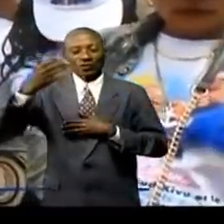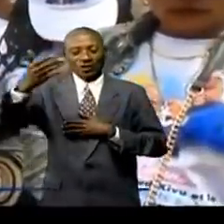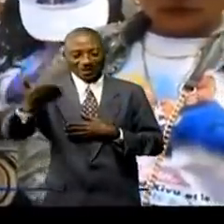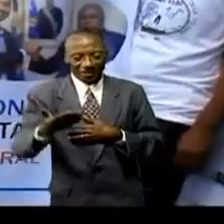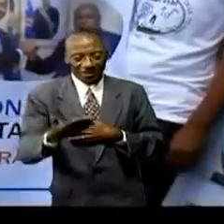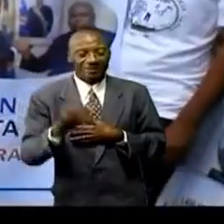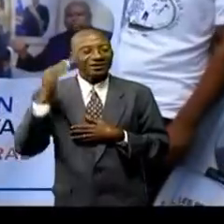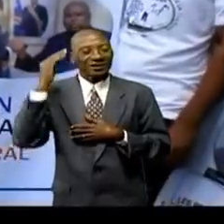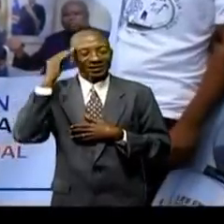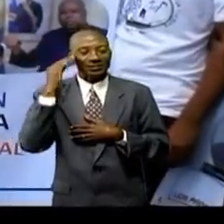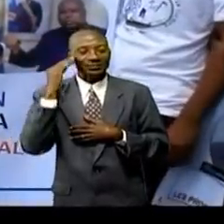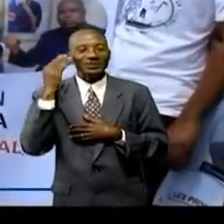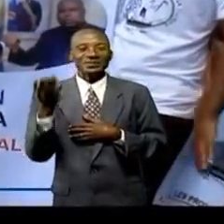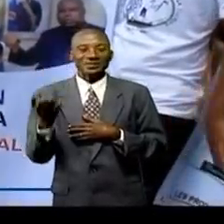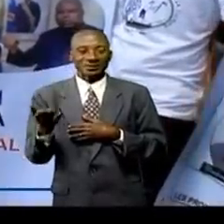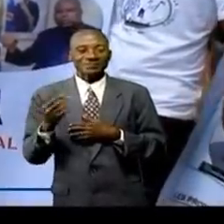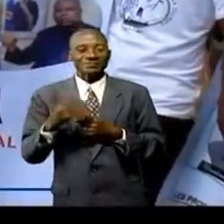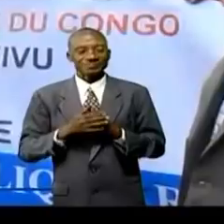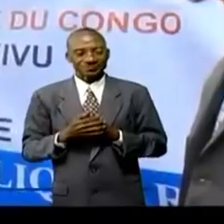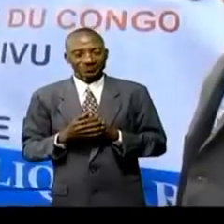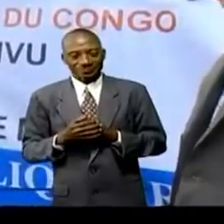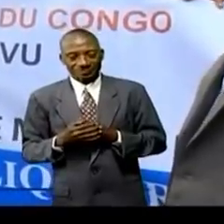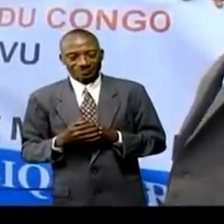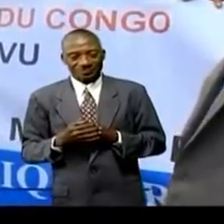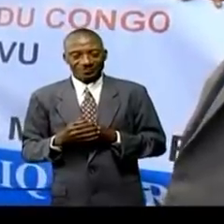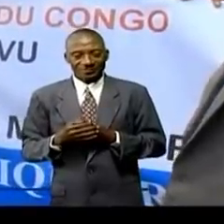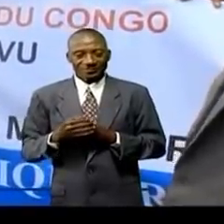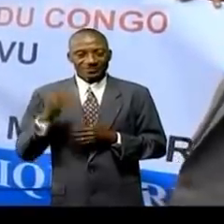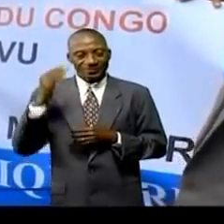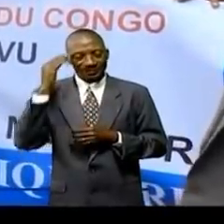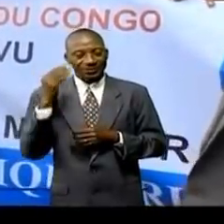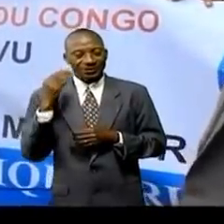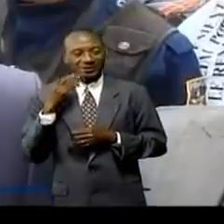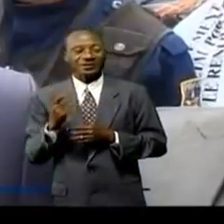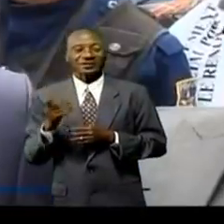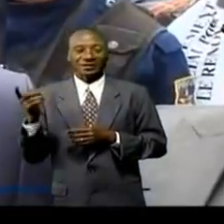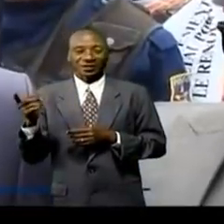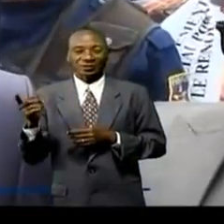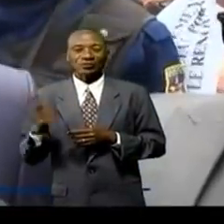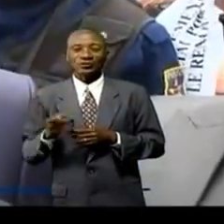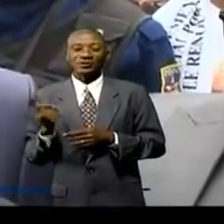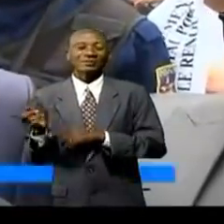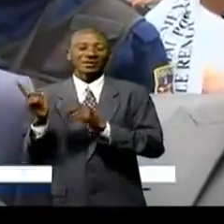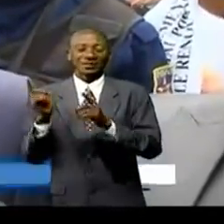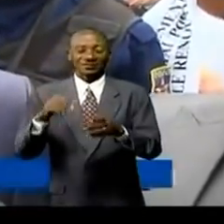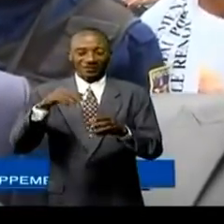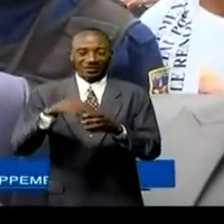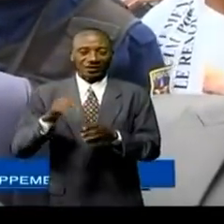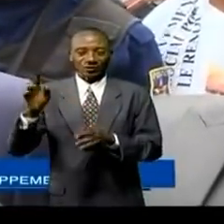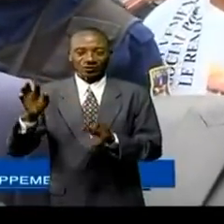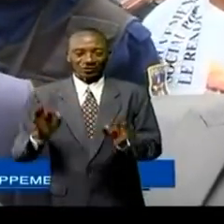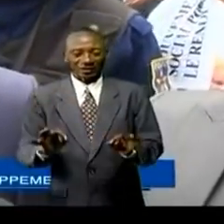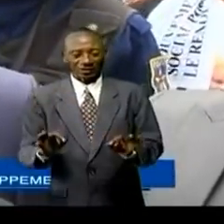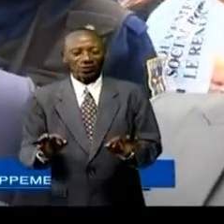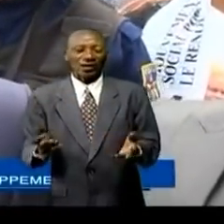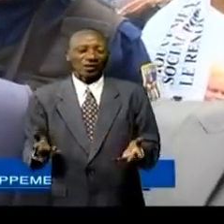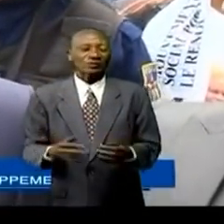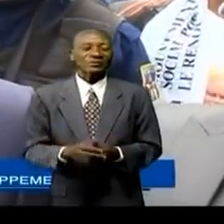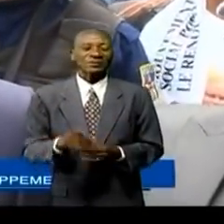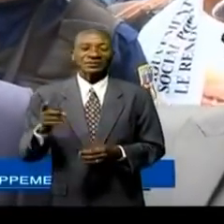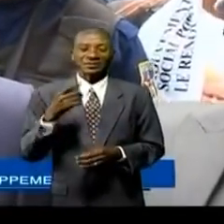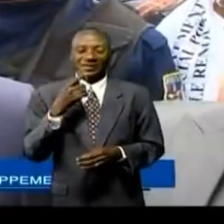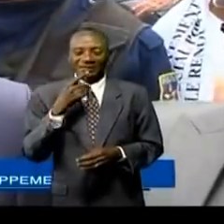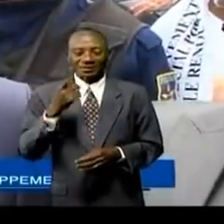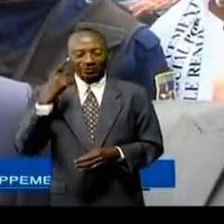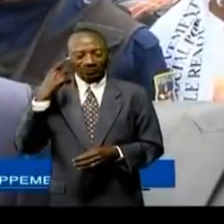digne de ce nom. François Rubota dit être venu pour concrétiser un grand projet. Pour ce qui est de Katogota et Kamagnola, nous sommes sur